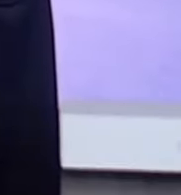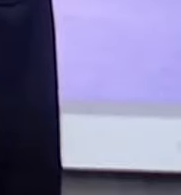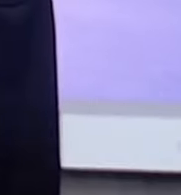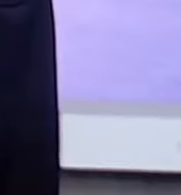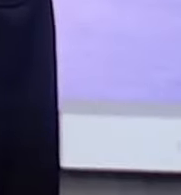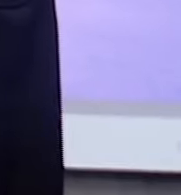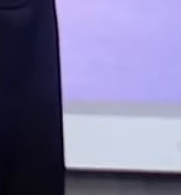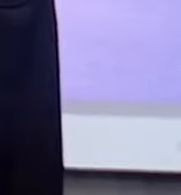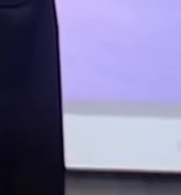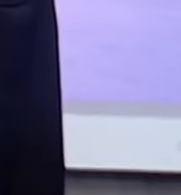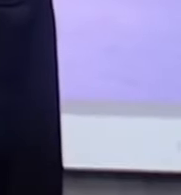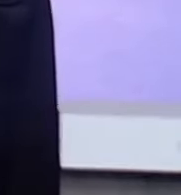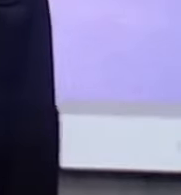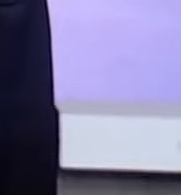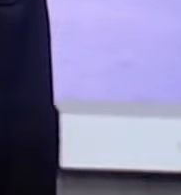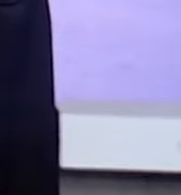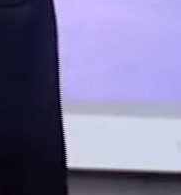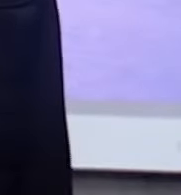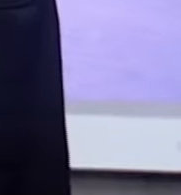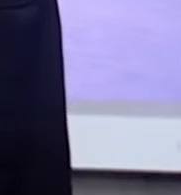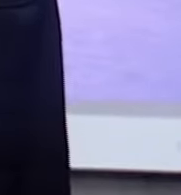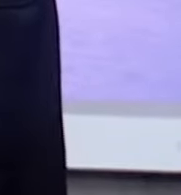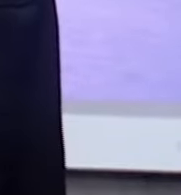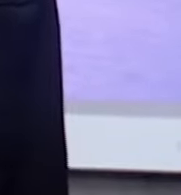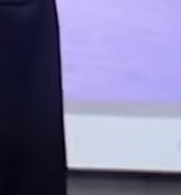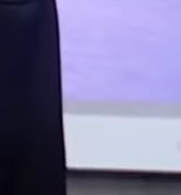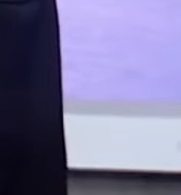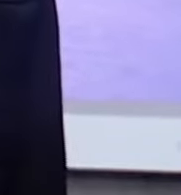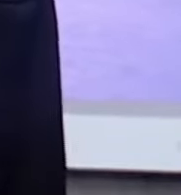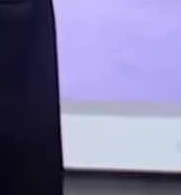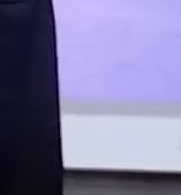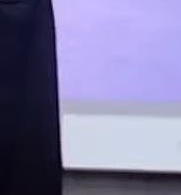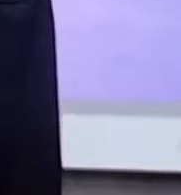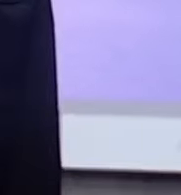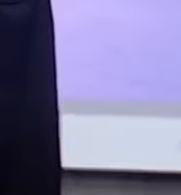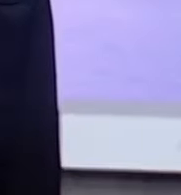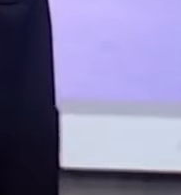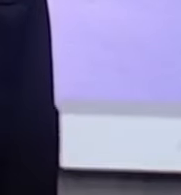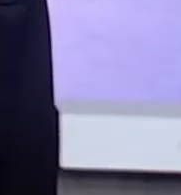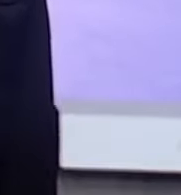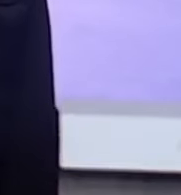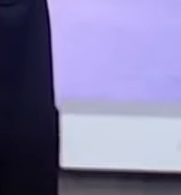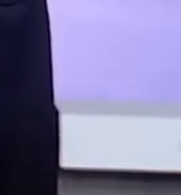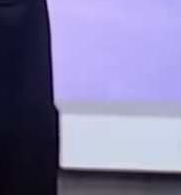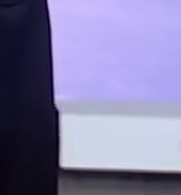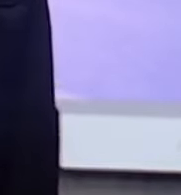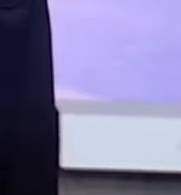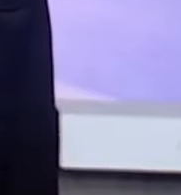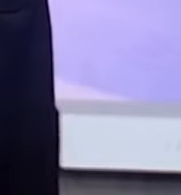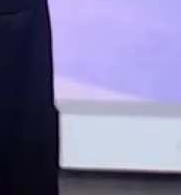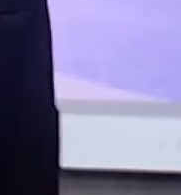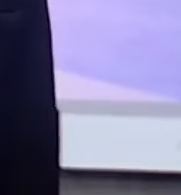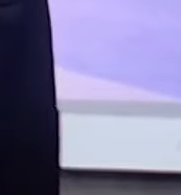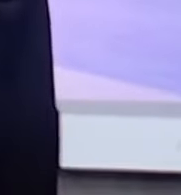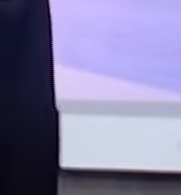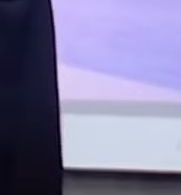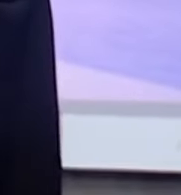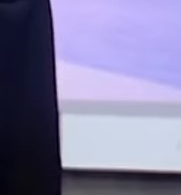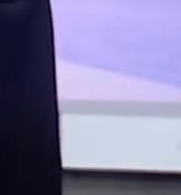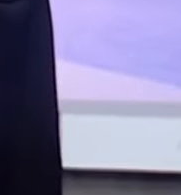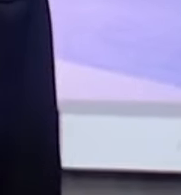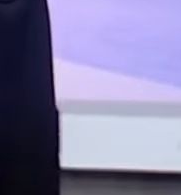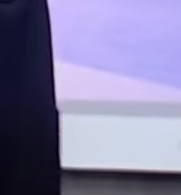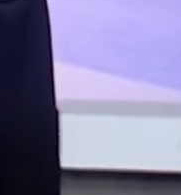Mga kapuso, sama-sama tayong maging saksi. Mag-subscribe sa GMA Integrated News sa YouTube at para sa mga kapuso abroad,